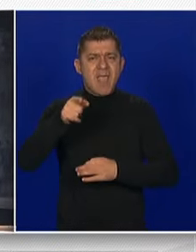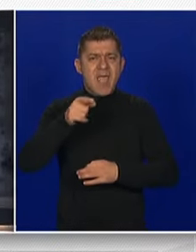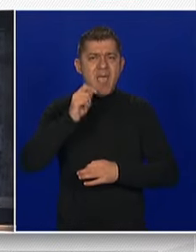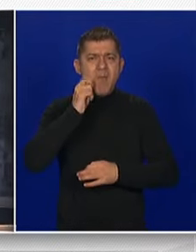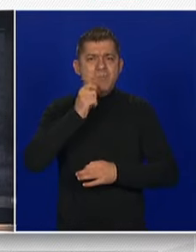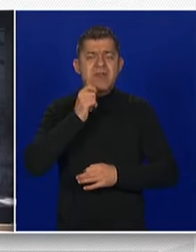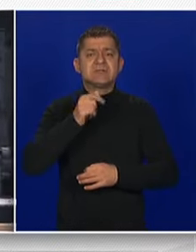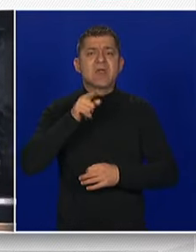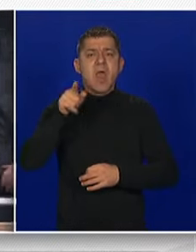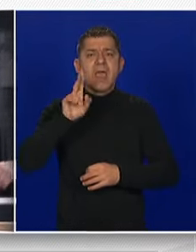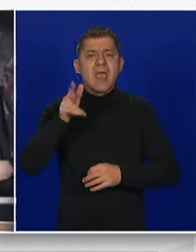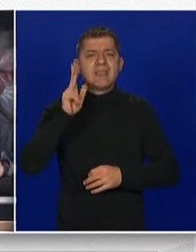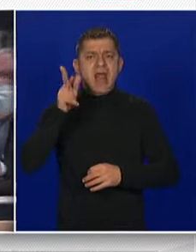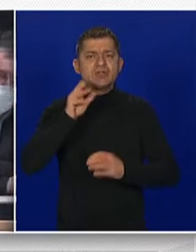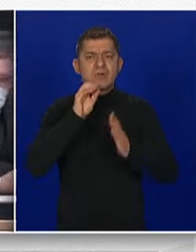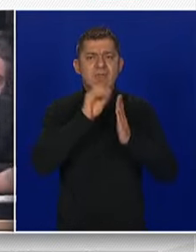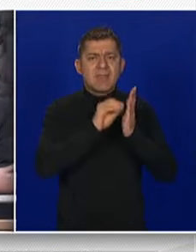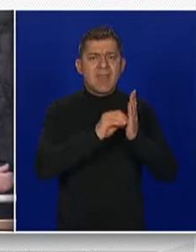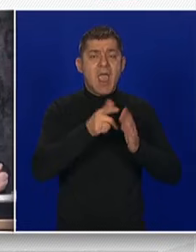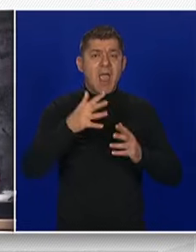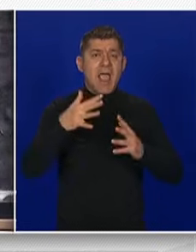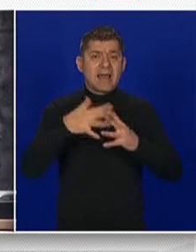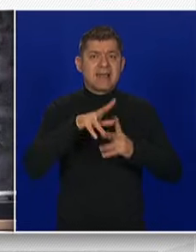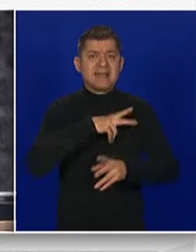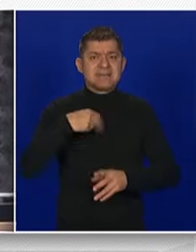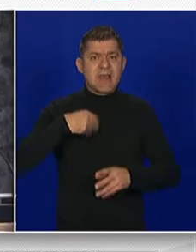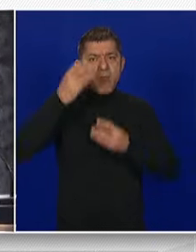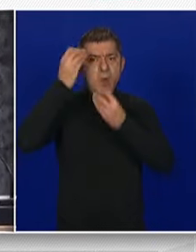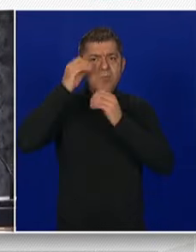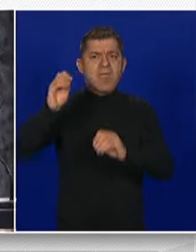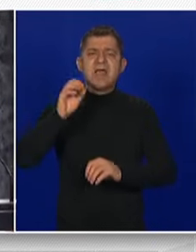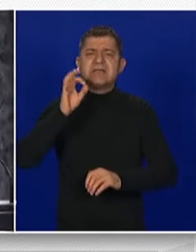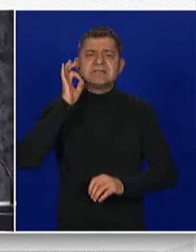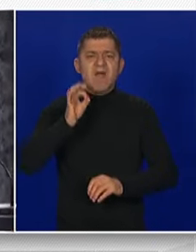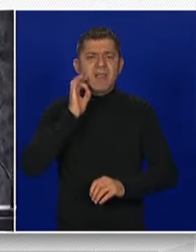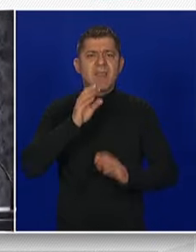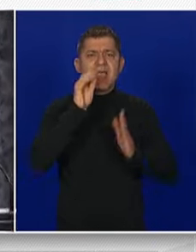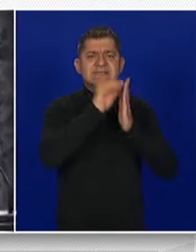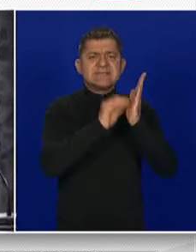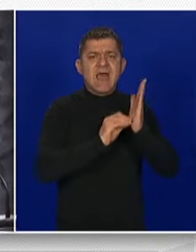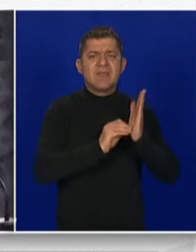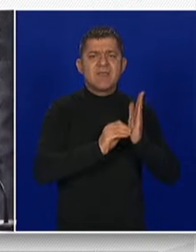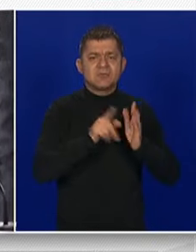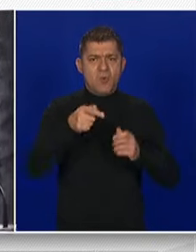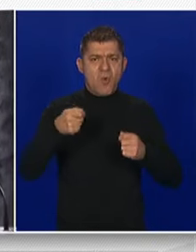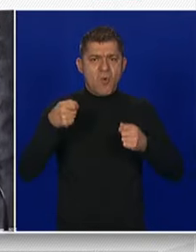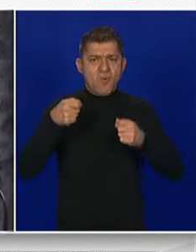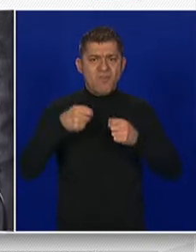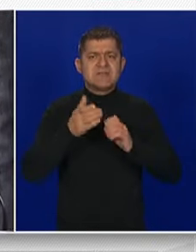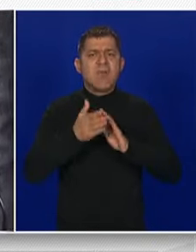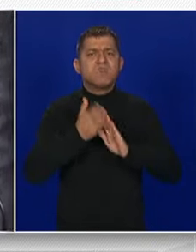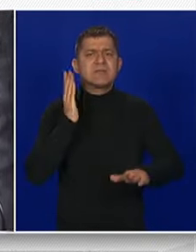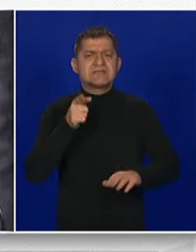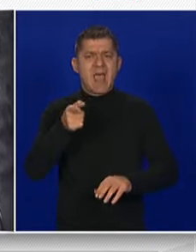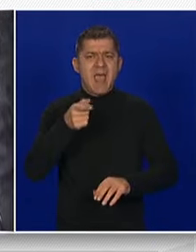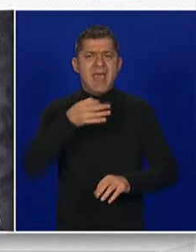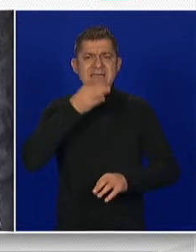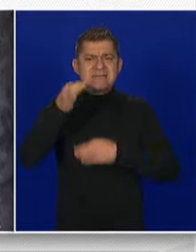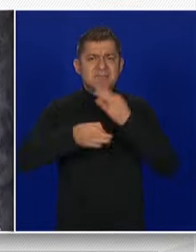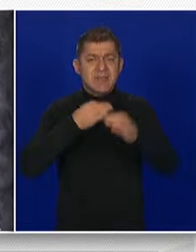takvu statistiku, ali recimo primjerice grad Zagreb objavljuje dnevnu statistiku vezano uz antigenska. Jučer su imali veći